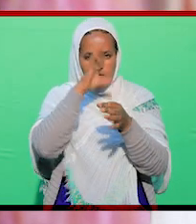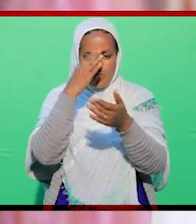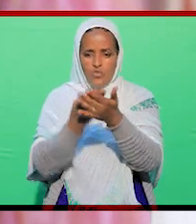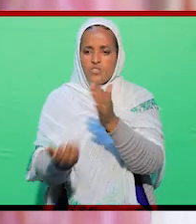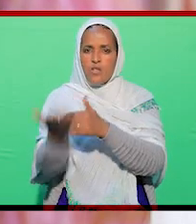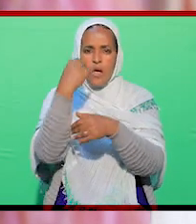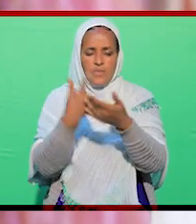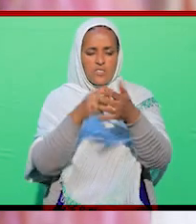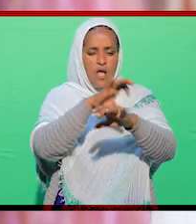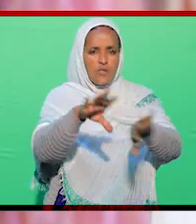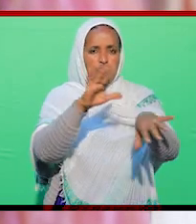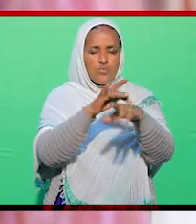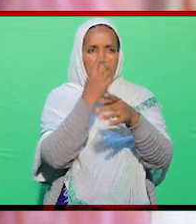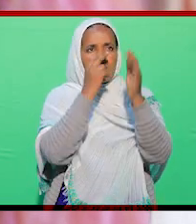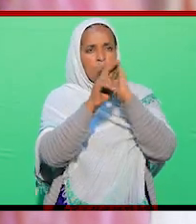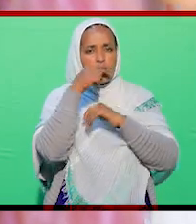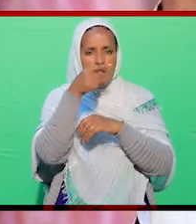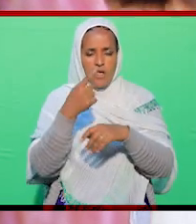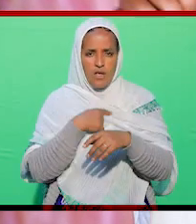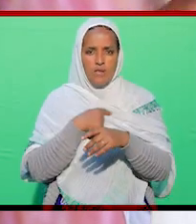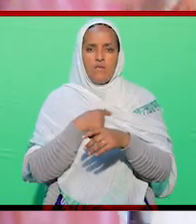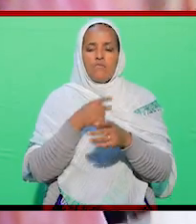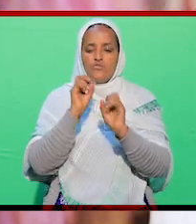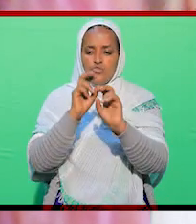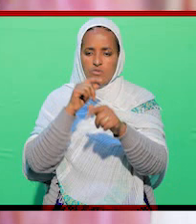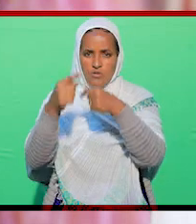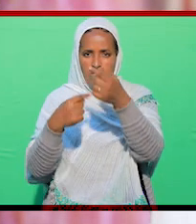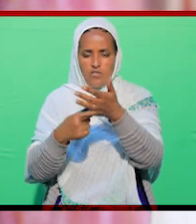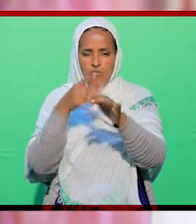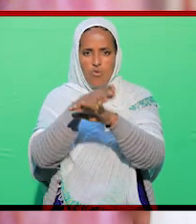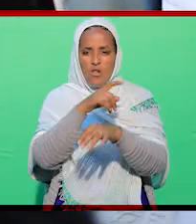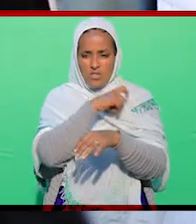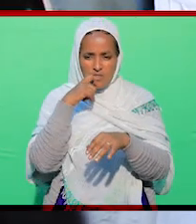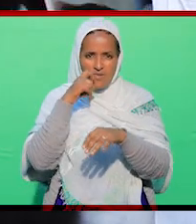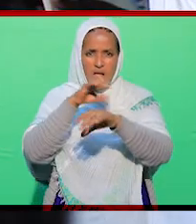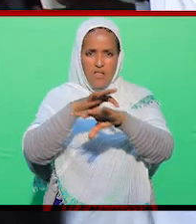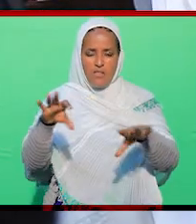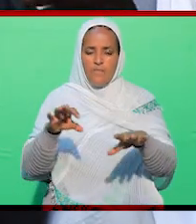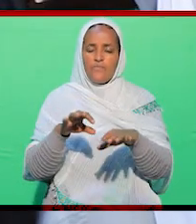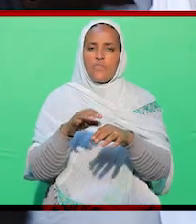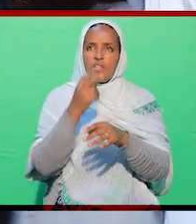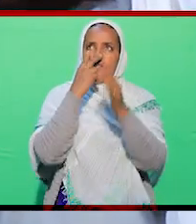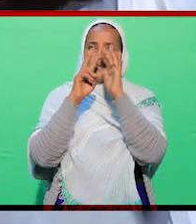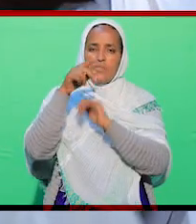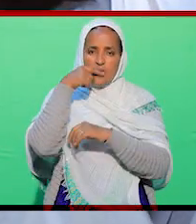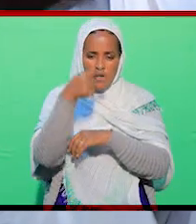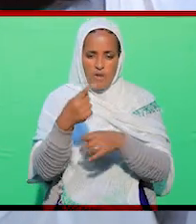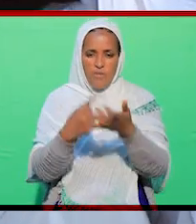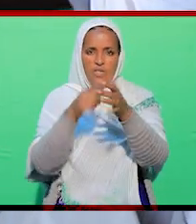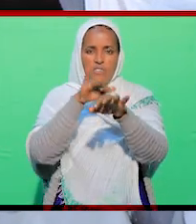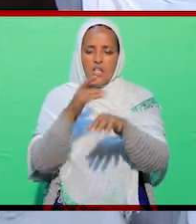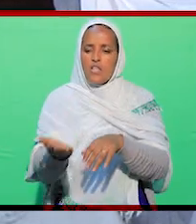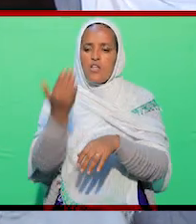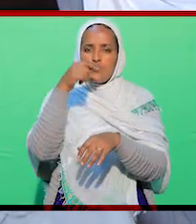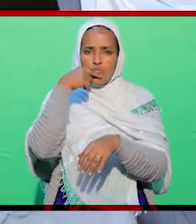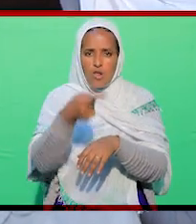ተናገር ብሎ ነው የሚገልጸው። የሰው ልጅ ና በእነዚህ አጥንቶች ላይ ትንቢት ተናገር። እኔ መሽ ብዬ ሄድኩኝ። ከዚያ በኋላ እነዚህ የደረቃችሁ አጥንቶች